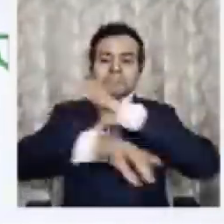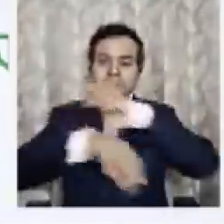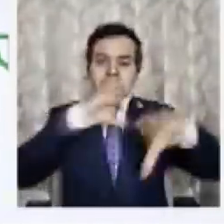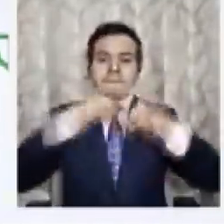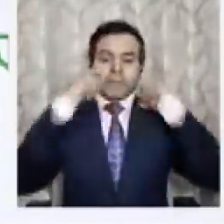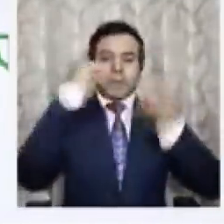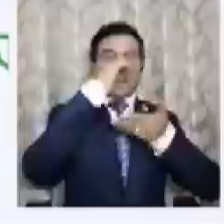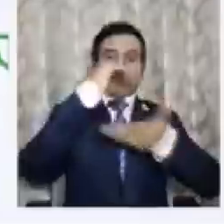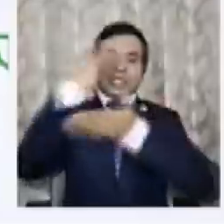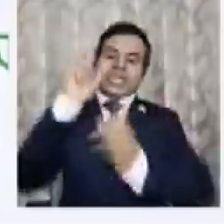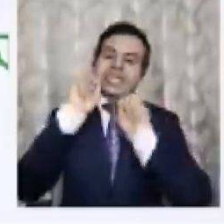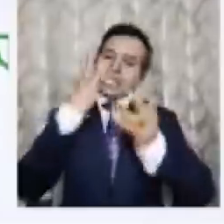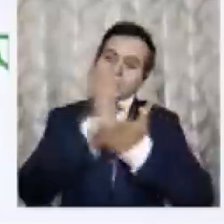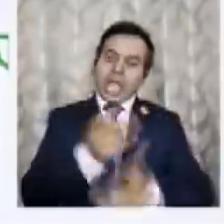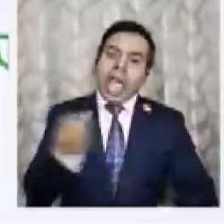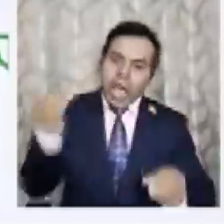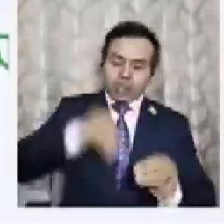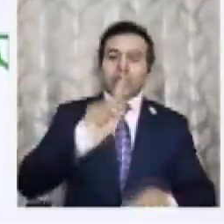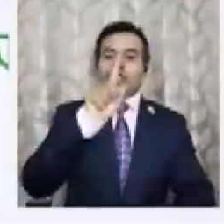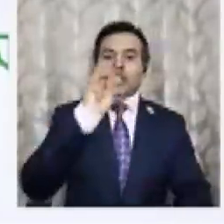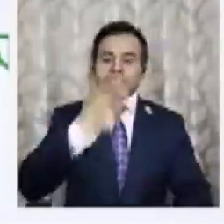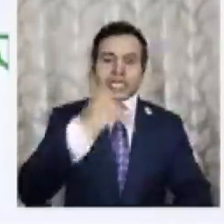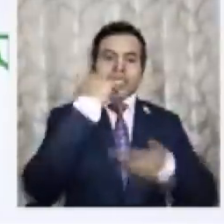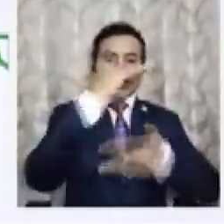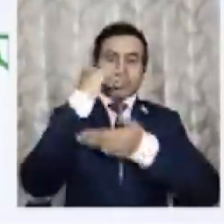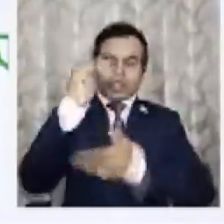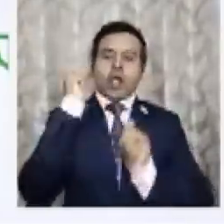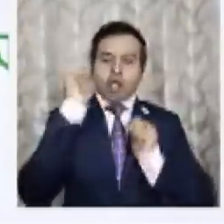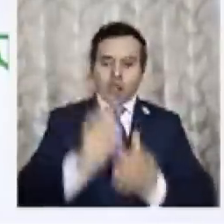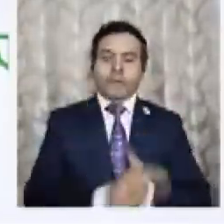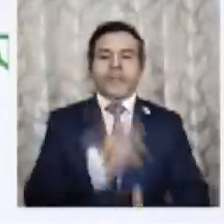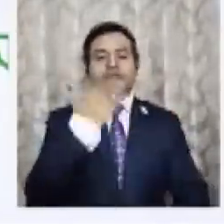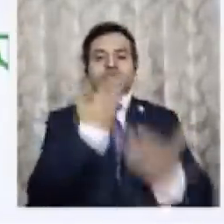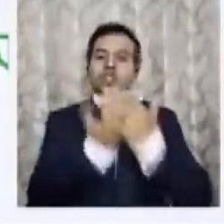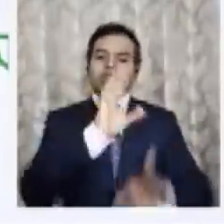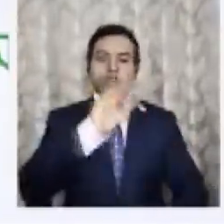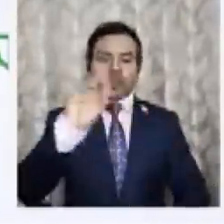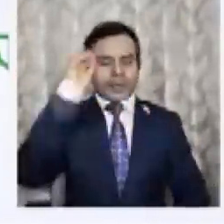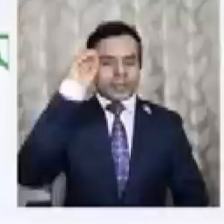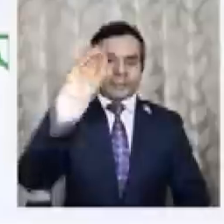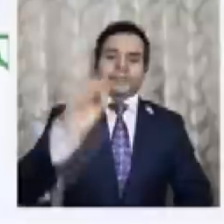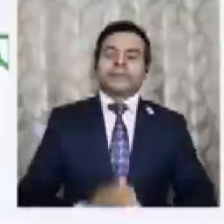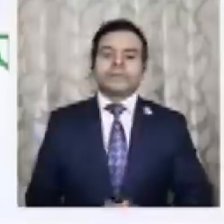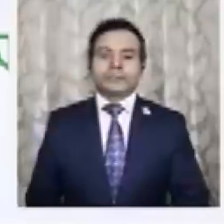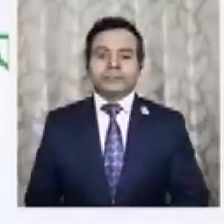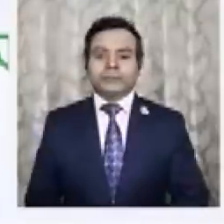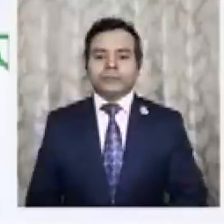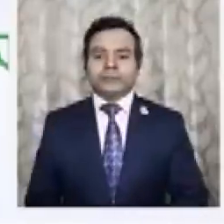সামগ্রী অনুদান হিসেবে দিয়েছেন এবং আরও 10,000 দেওয়ার প্রস্তুত গ্রহণ করছেন। ধন্যবাদ জানাই এই দুটি